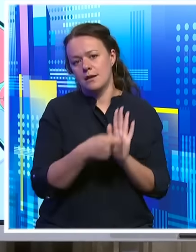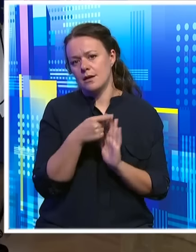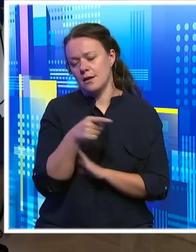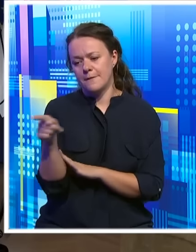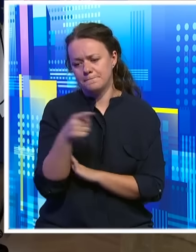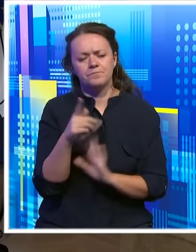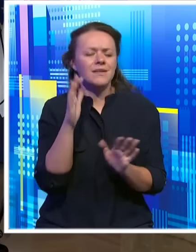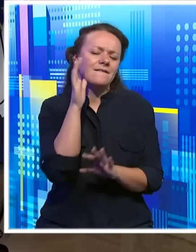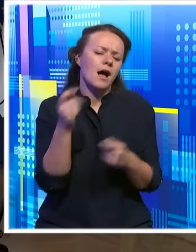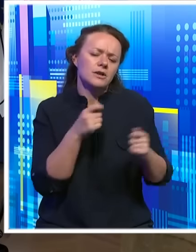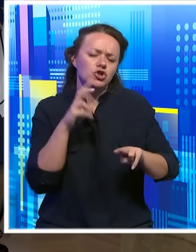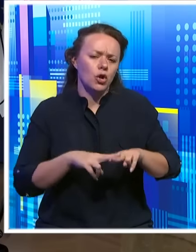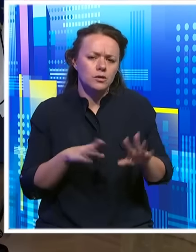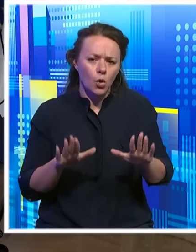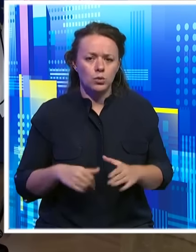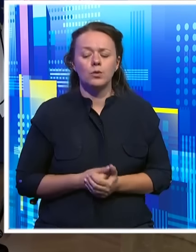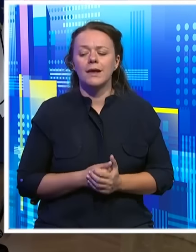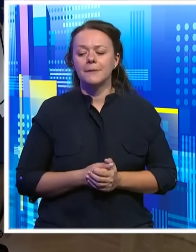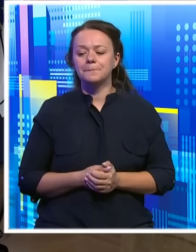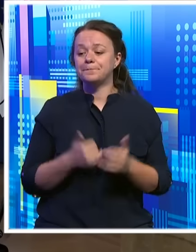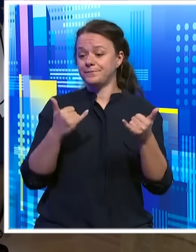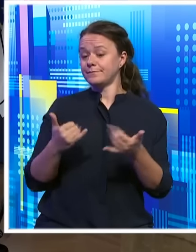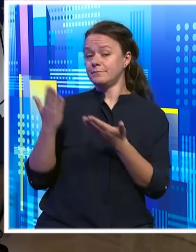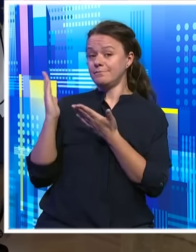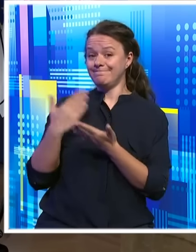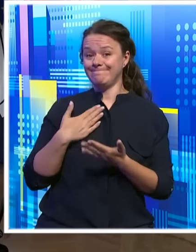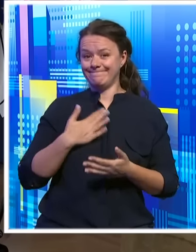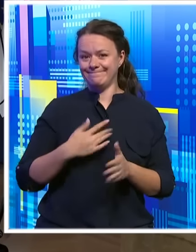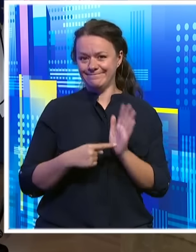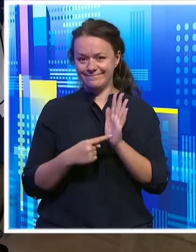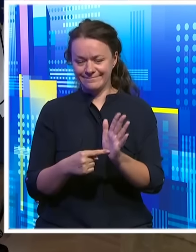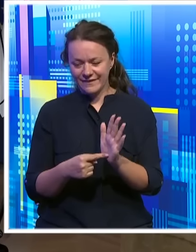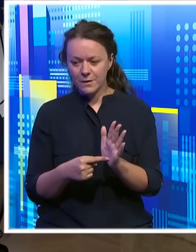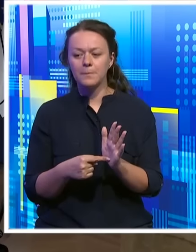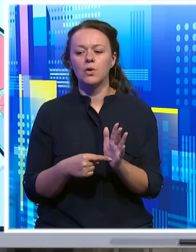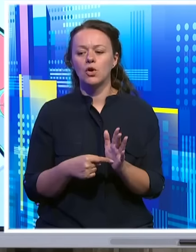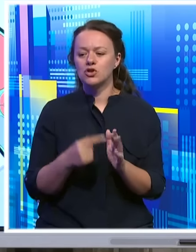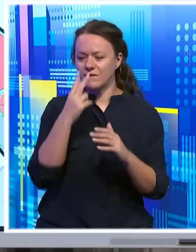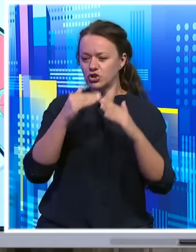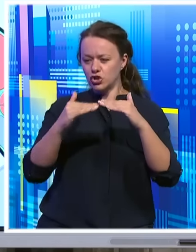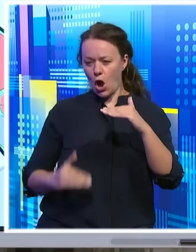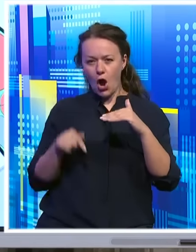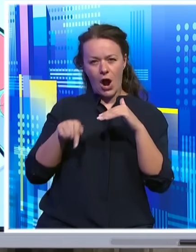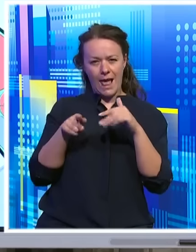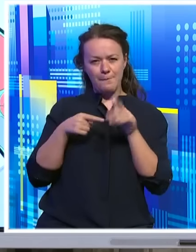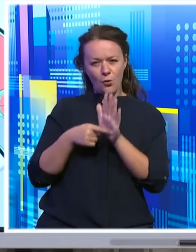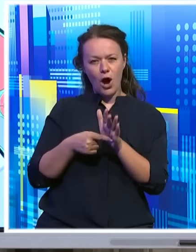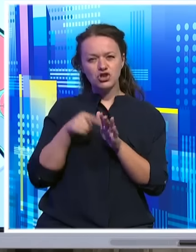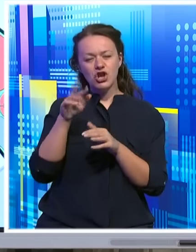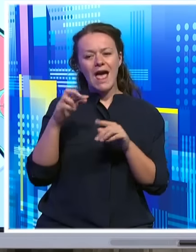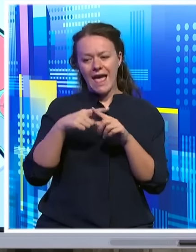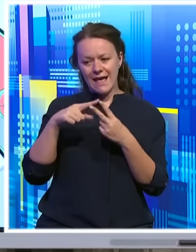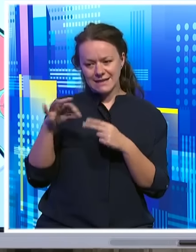vlada će o tome donositi odluke. Evo, ovo sam sad želeo da vam pokažem, da vidite. Vidite, ovde vam je Expo, ovde